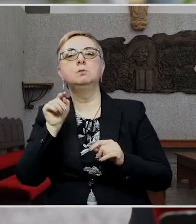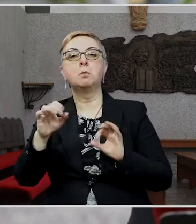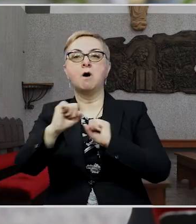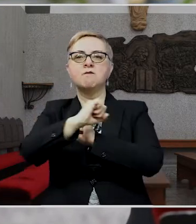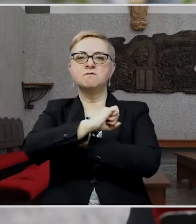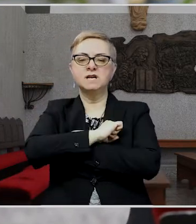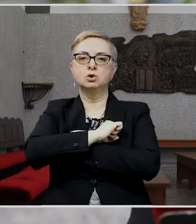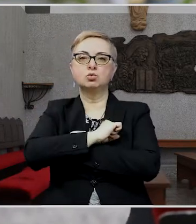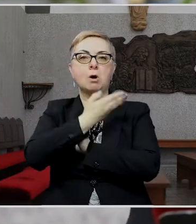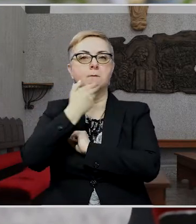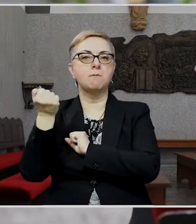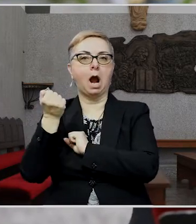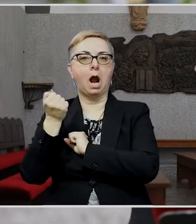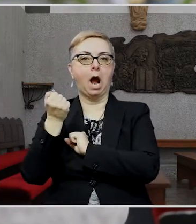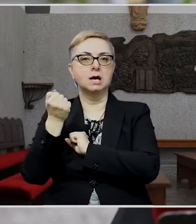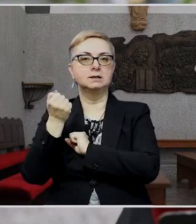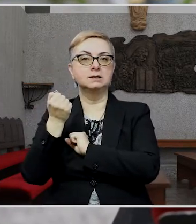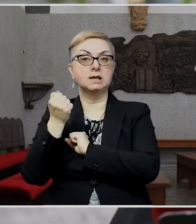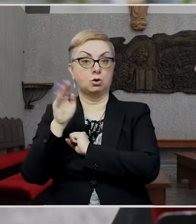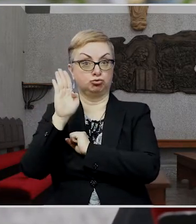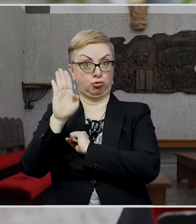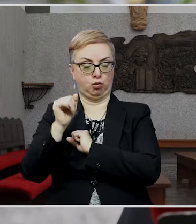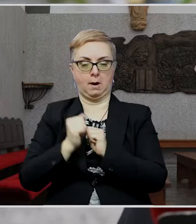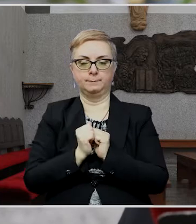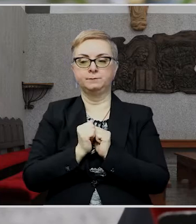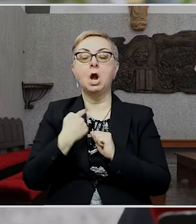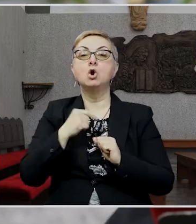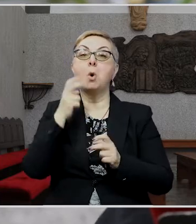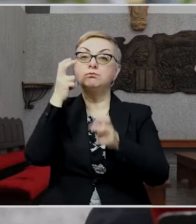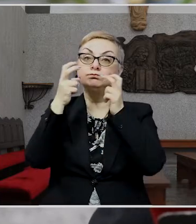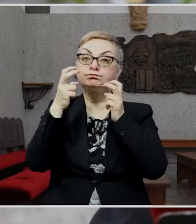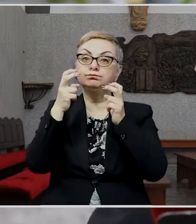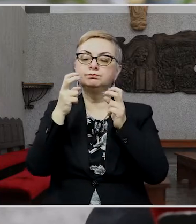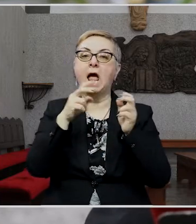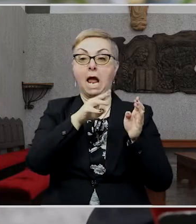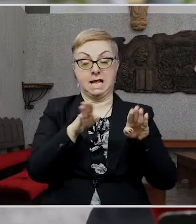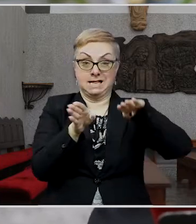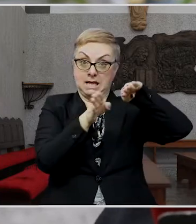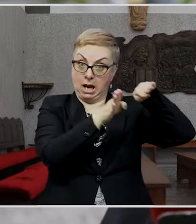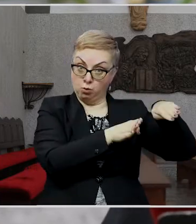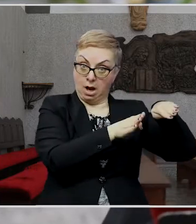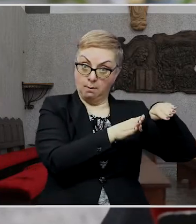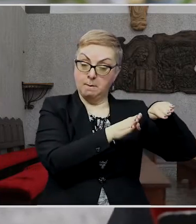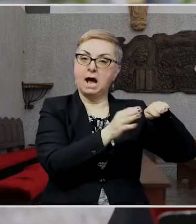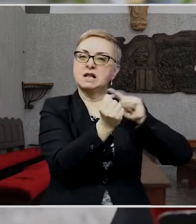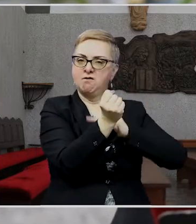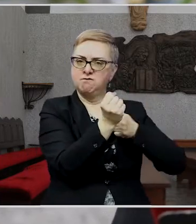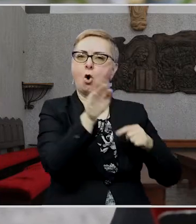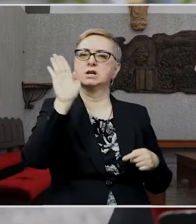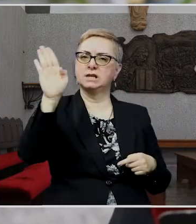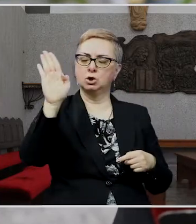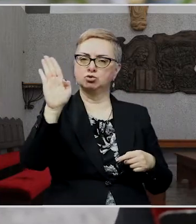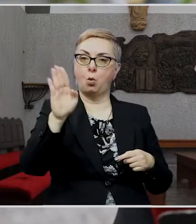mancanza di fiducia e con rimaniamo colpiti da una parte dalla forza di mosè